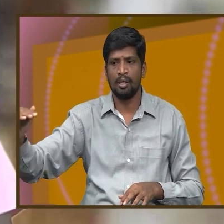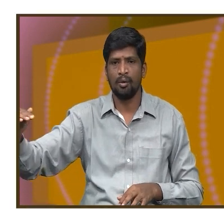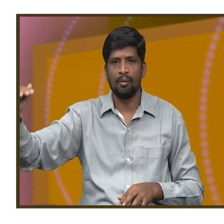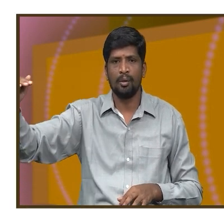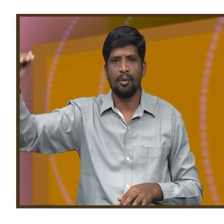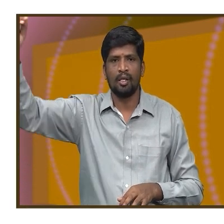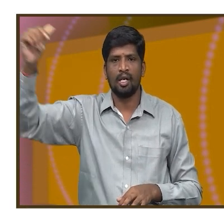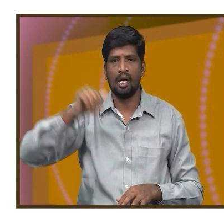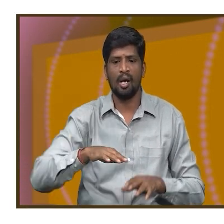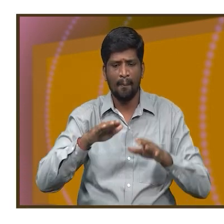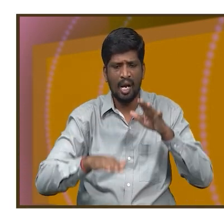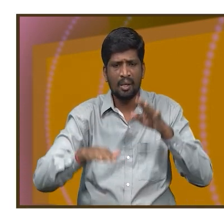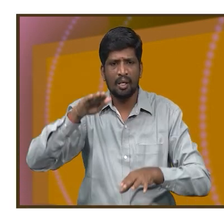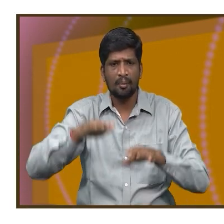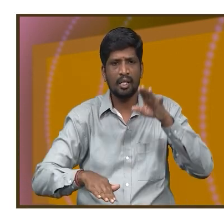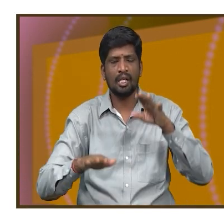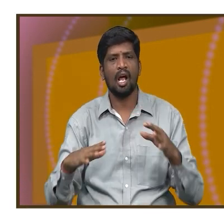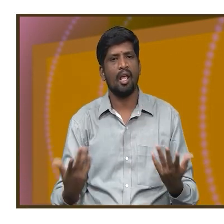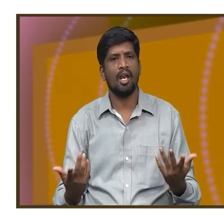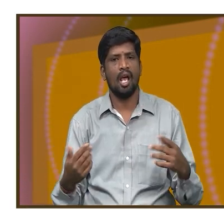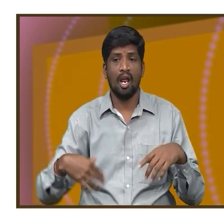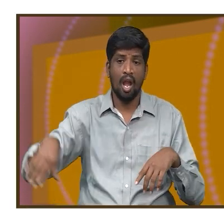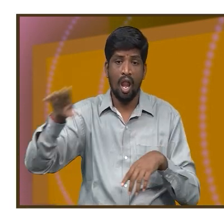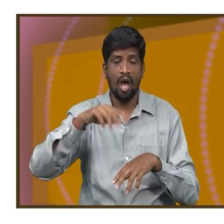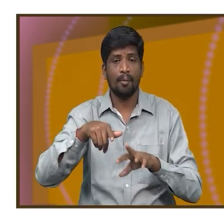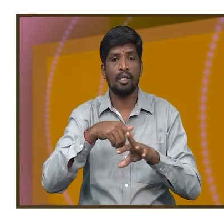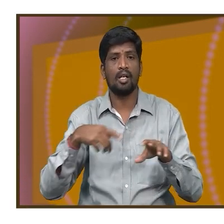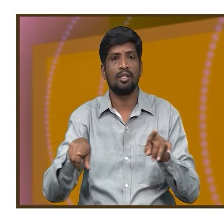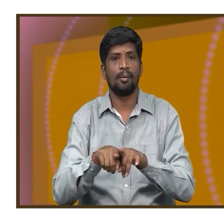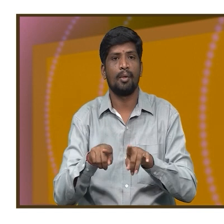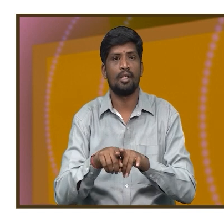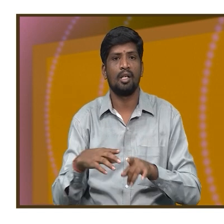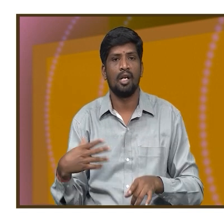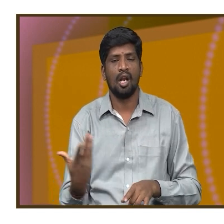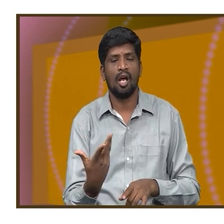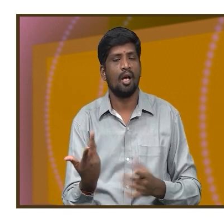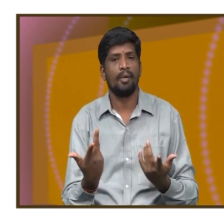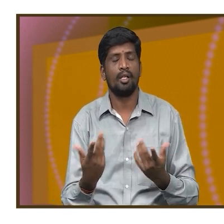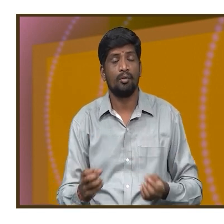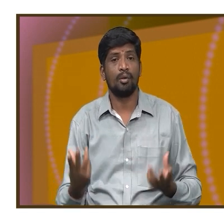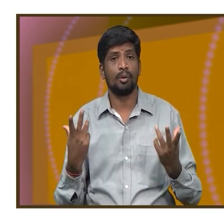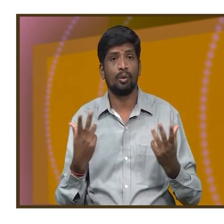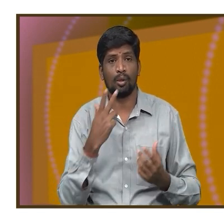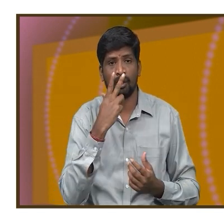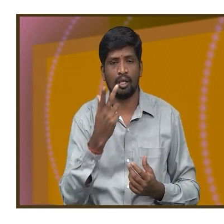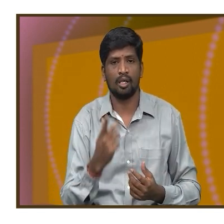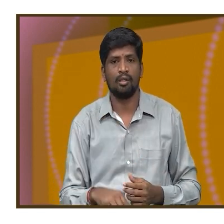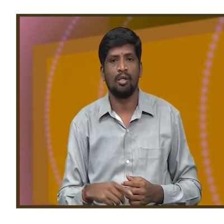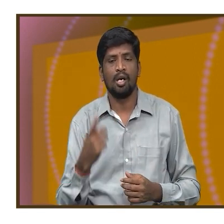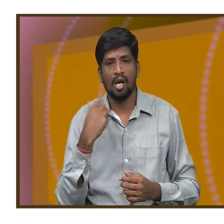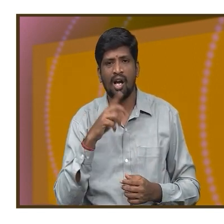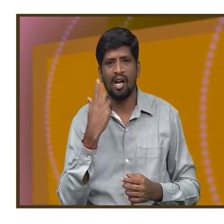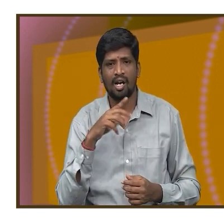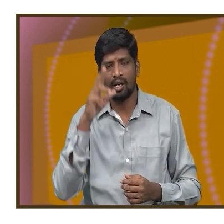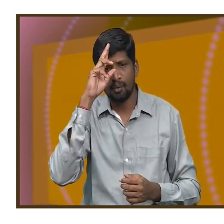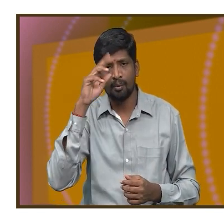அந்த மாரியிடம் அந்த காலனியை அணிந்து பார்க்கிறார்கள். அது பொருந்துகிறது ஒன்று எல்லாரும் சந்தோஷமாக செல்கிறார்கள். பலர் தினமும் வந்து அணிந்து